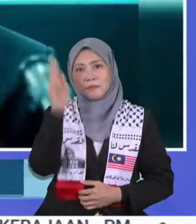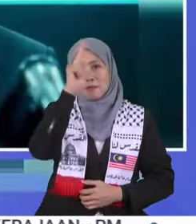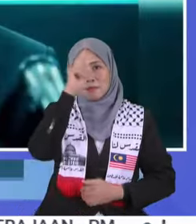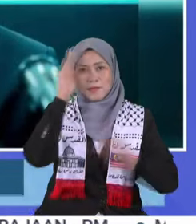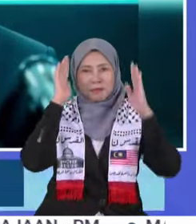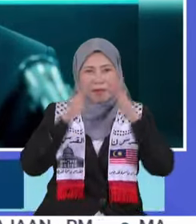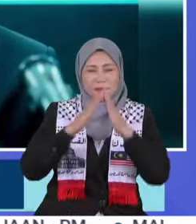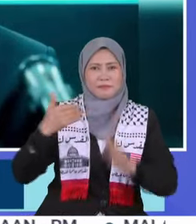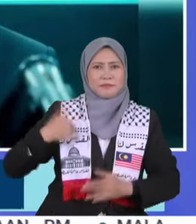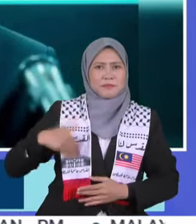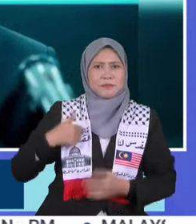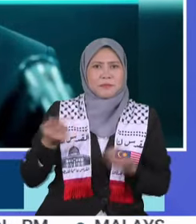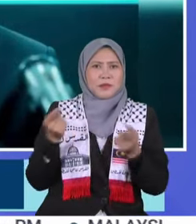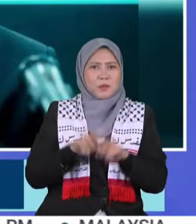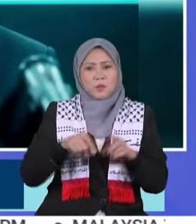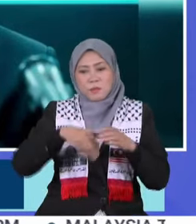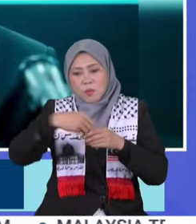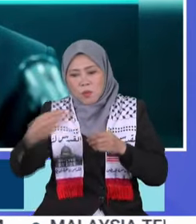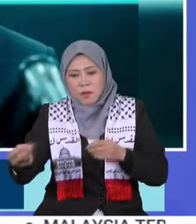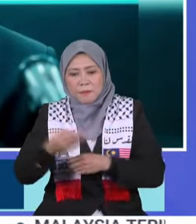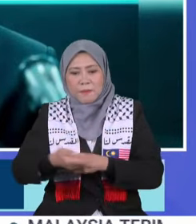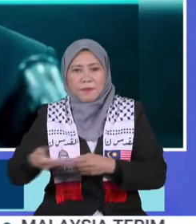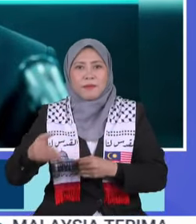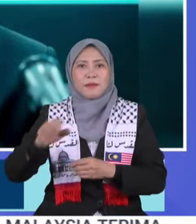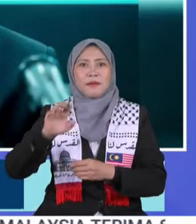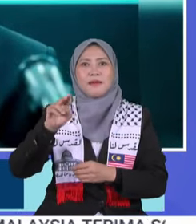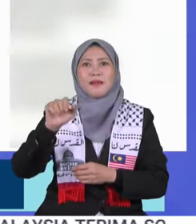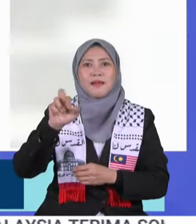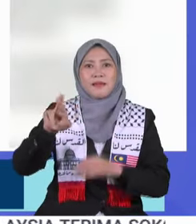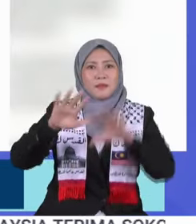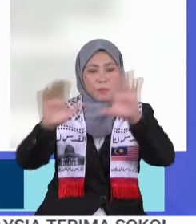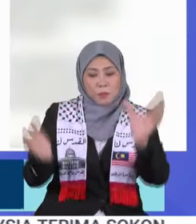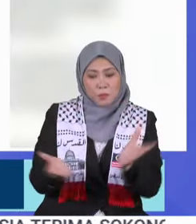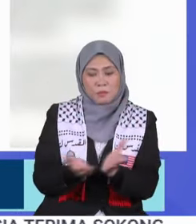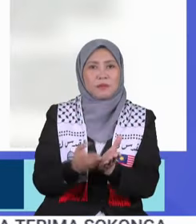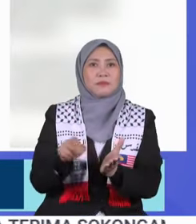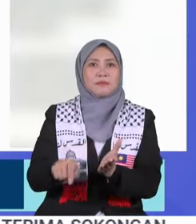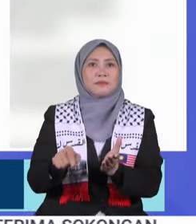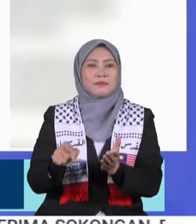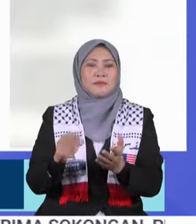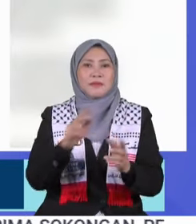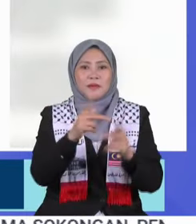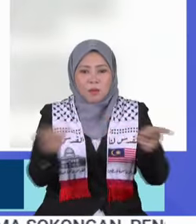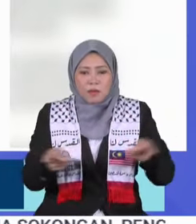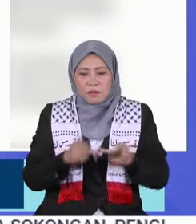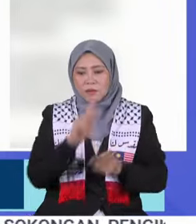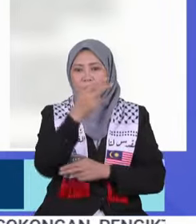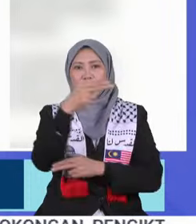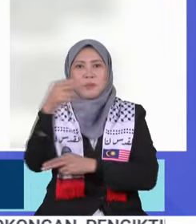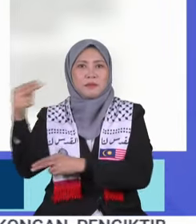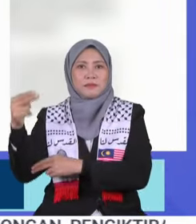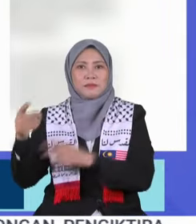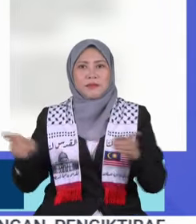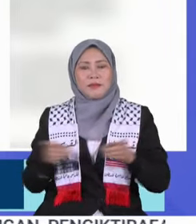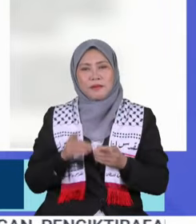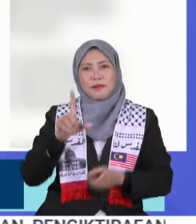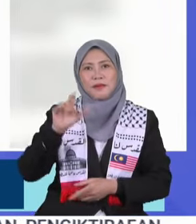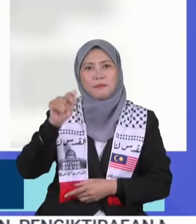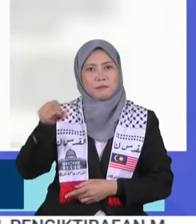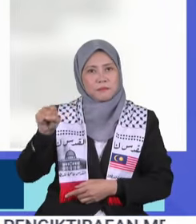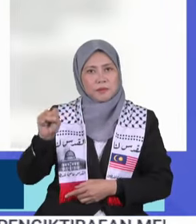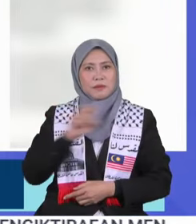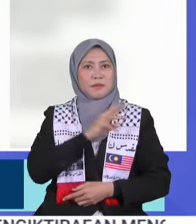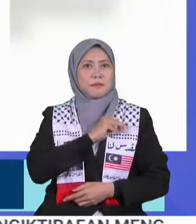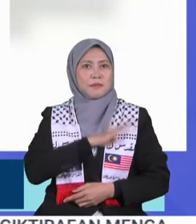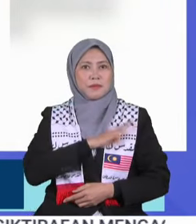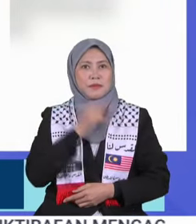Kerajaan Pahang nafi berlaku pengeluaran bahan nadir bumi oksida secara haram di kawasan hutan simpan di daerah Lipis. Menteri besarnya